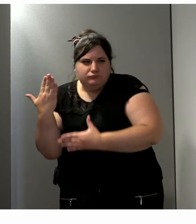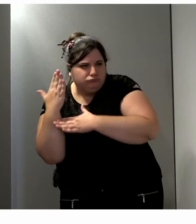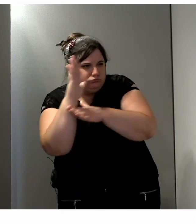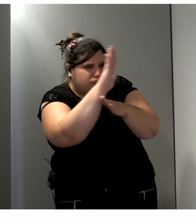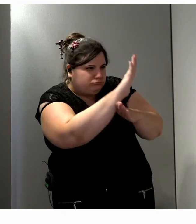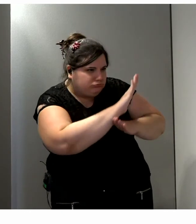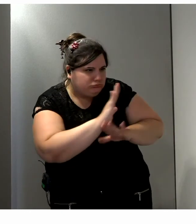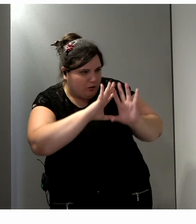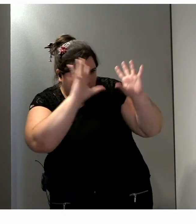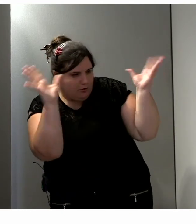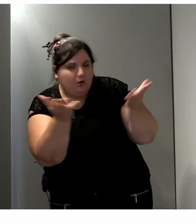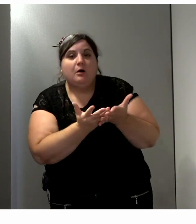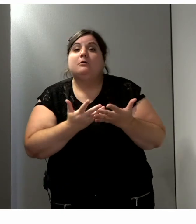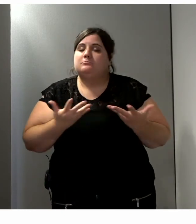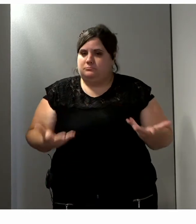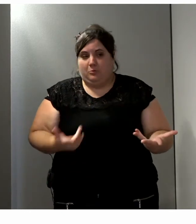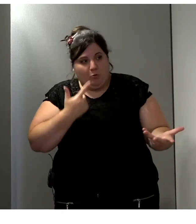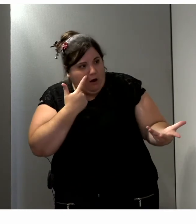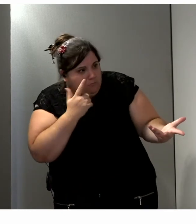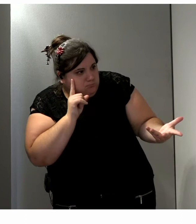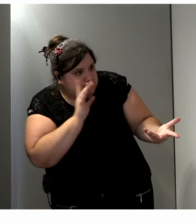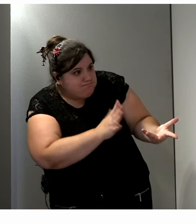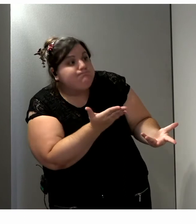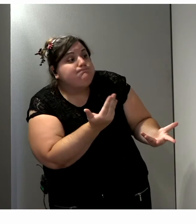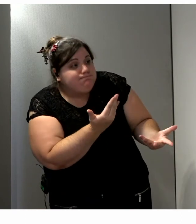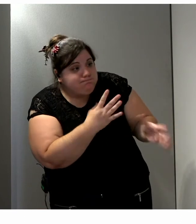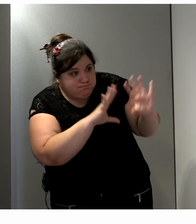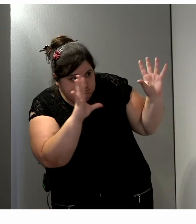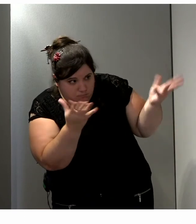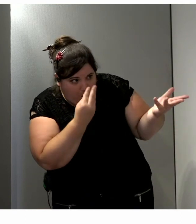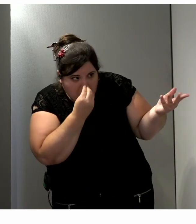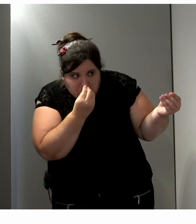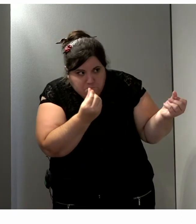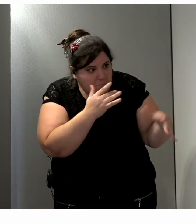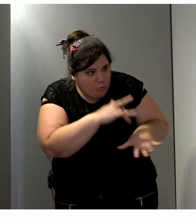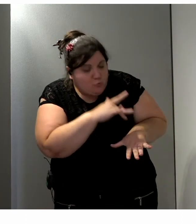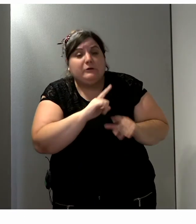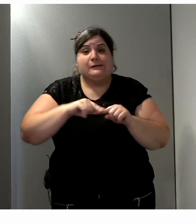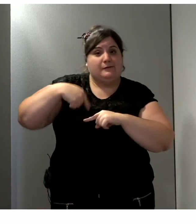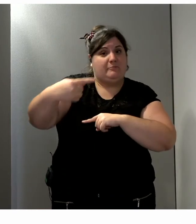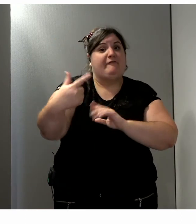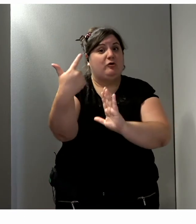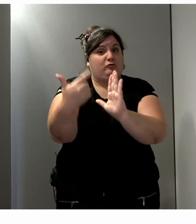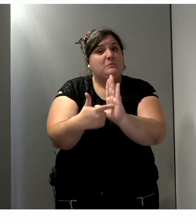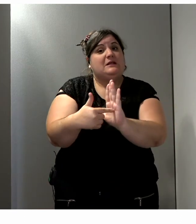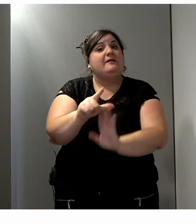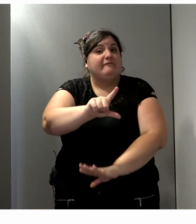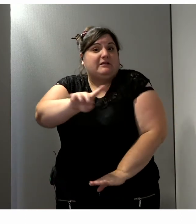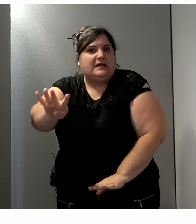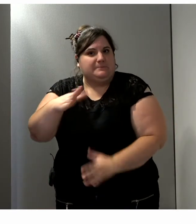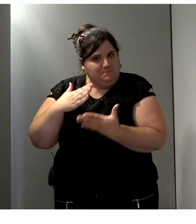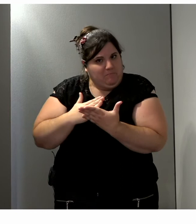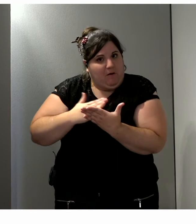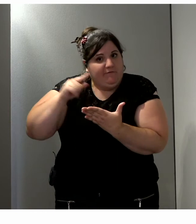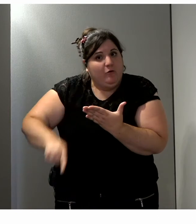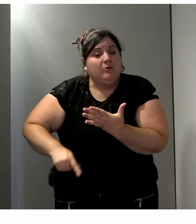retour d'expérience, construire avec eux, bien évidemment, la couverture de 2024. Mais je dirais, il y a ce qui va entre 2021 et 2024. Il ne